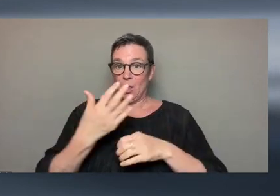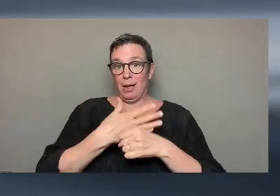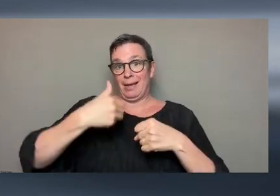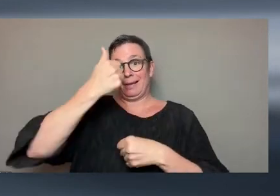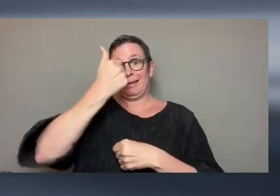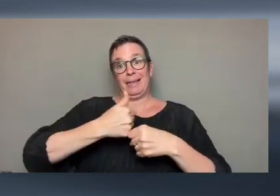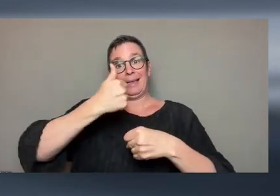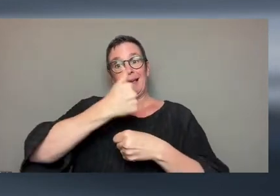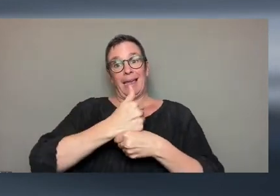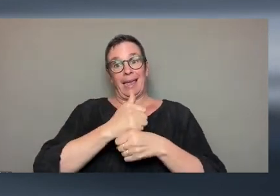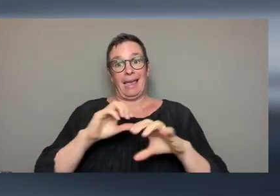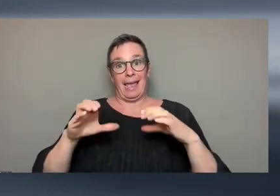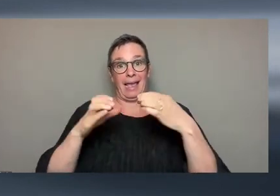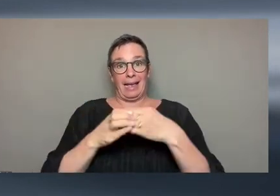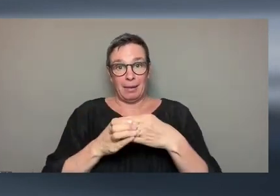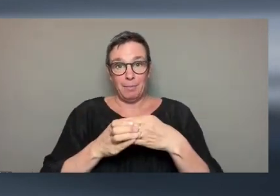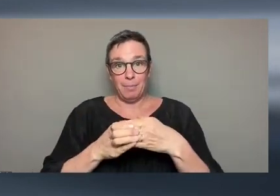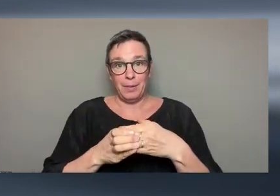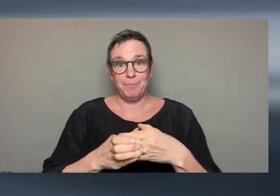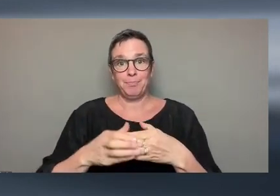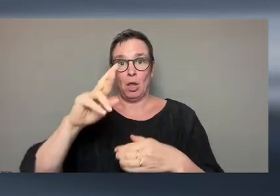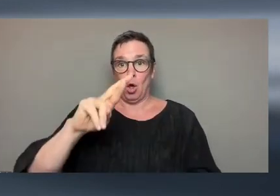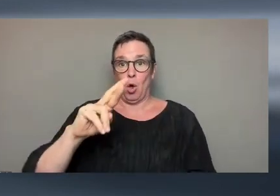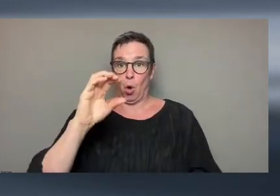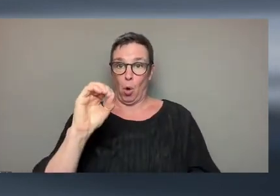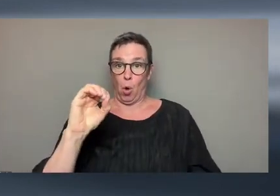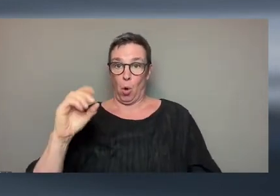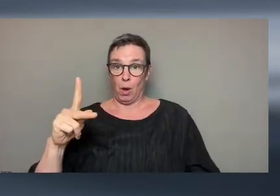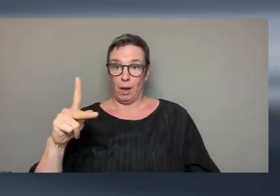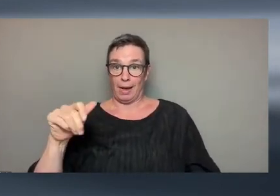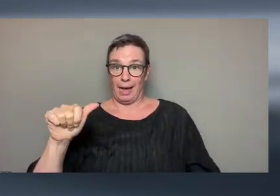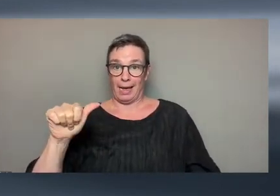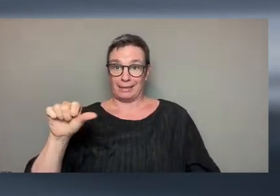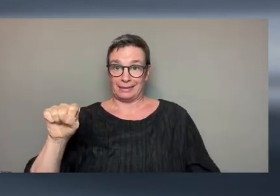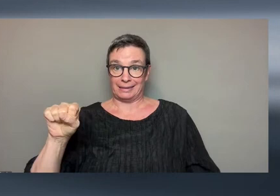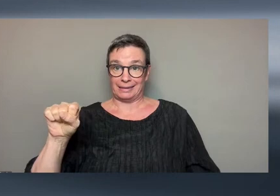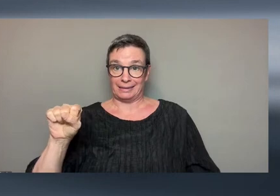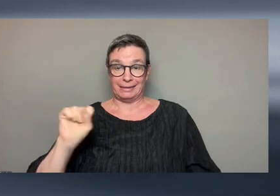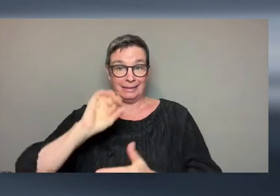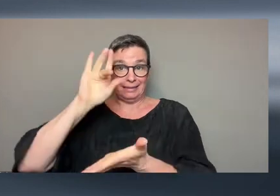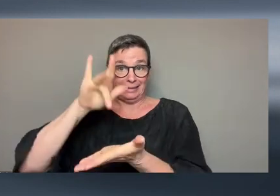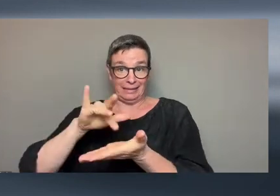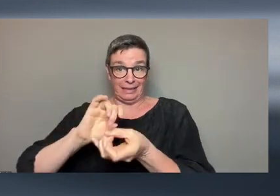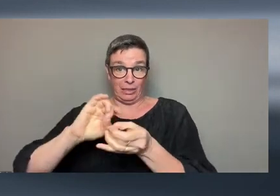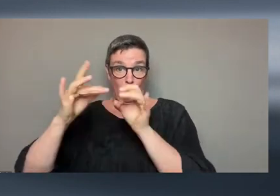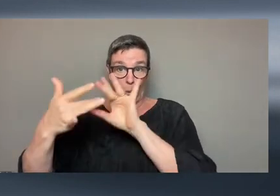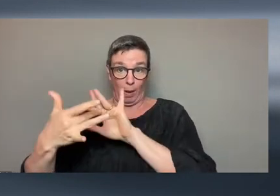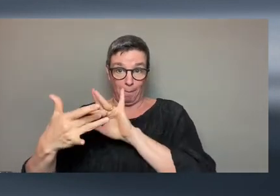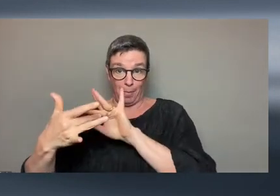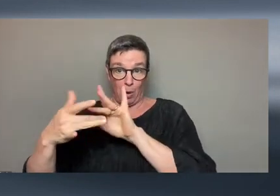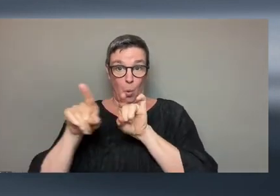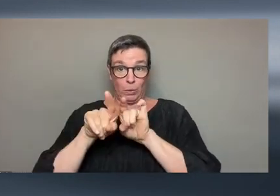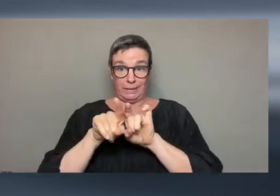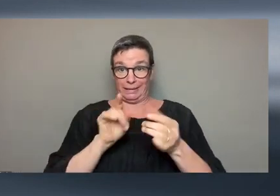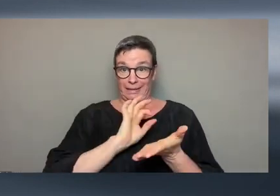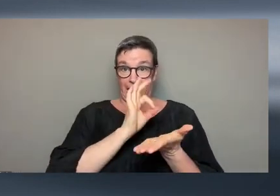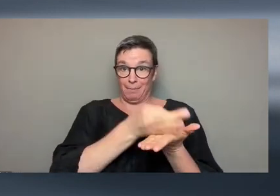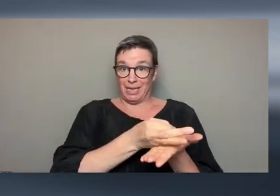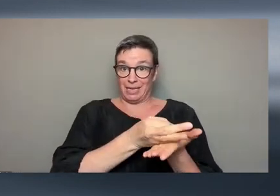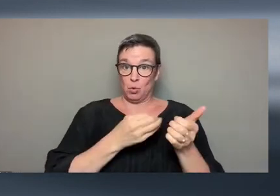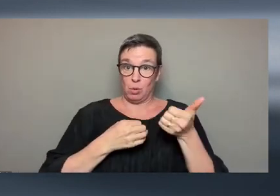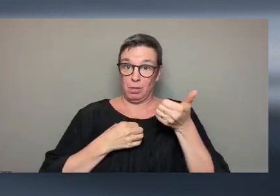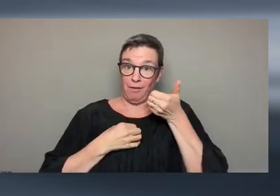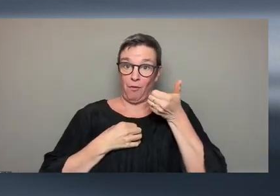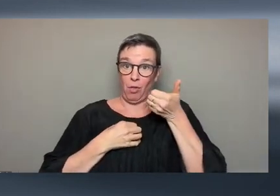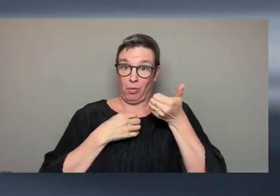équipe chez Rocross. Ce routing piéton est disponible sur le site web et également dans l'application mobile